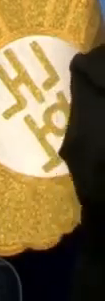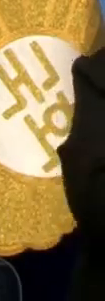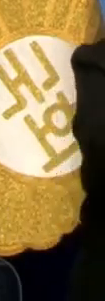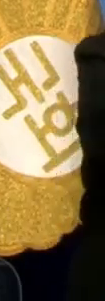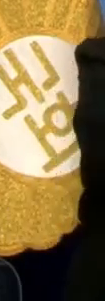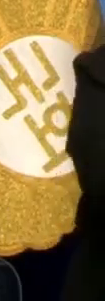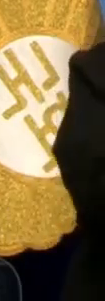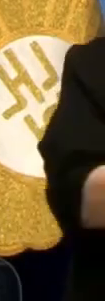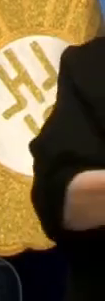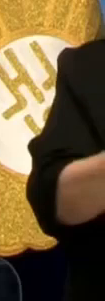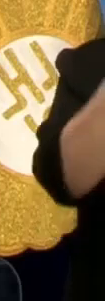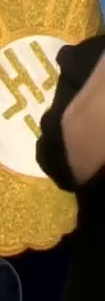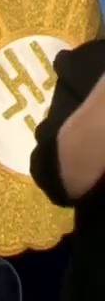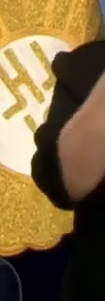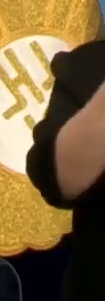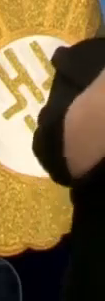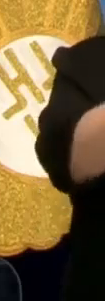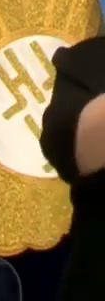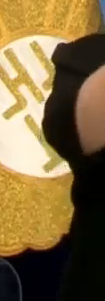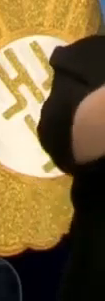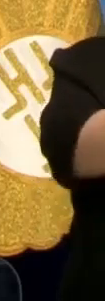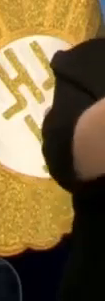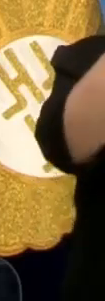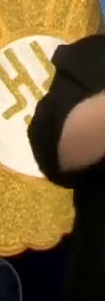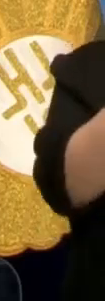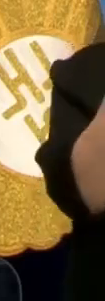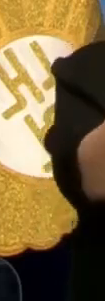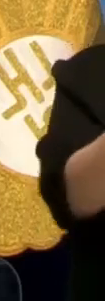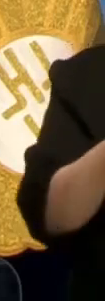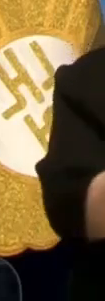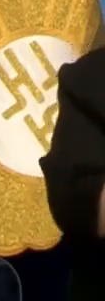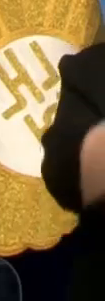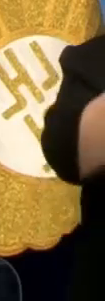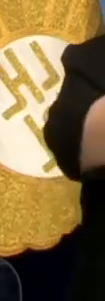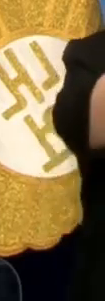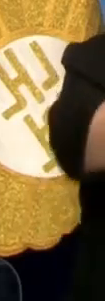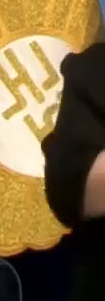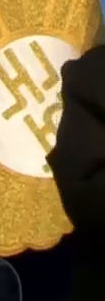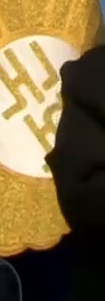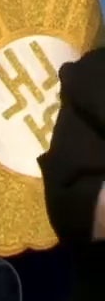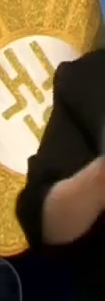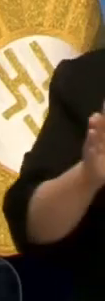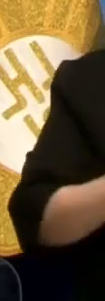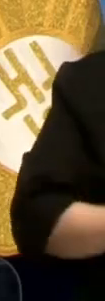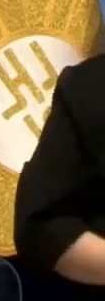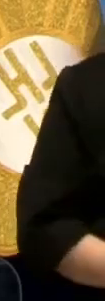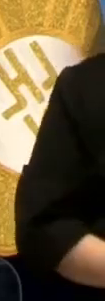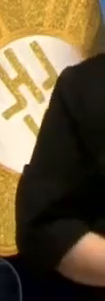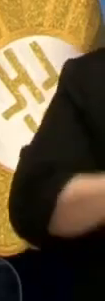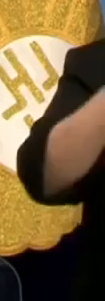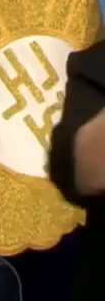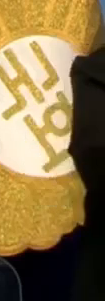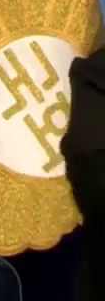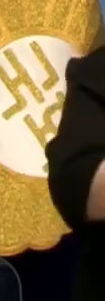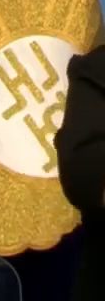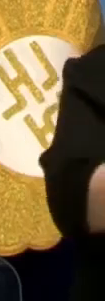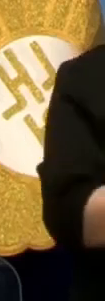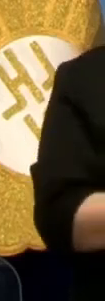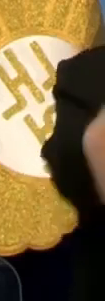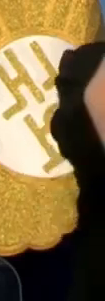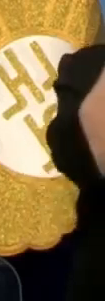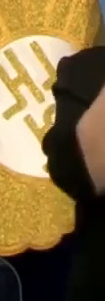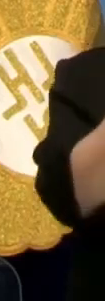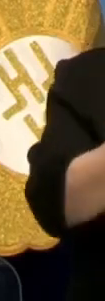동물의 존엄성을 법적으로 보장하기 위한 첫걸음을 뗐습니다. 국회에서